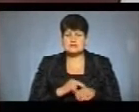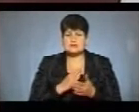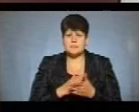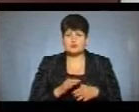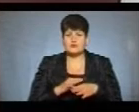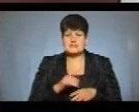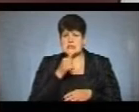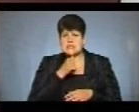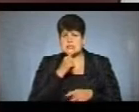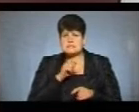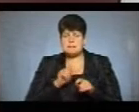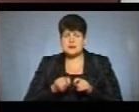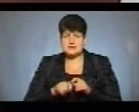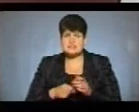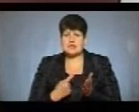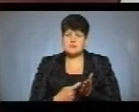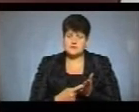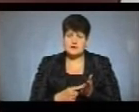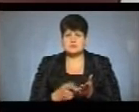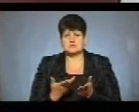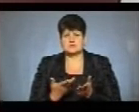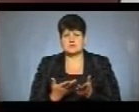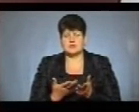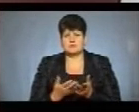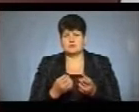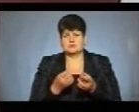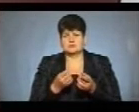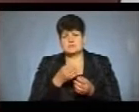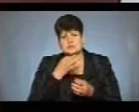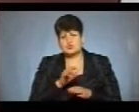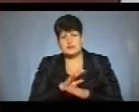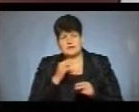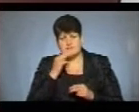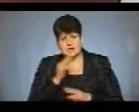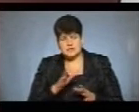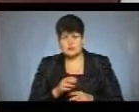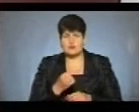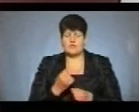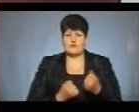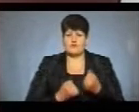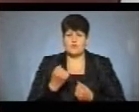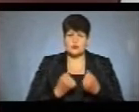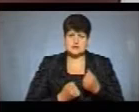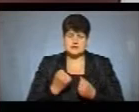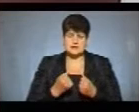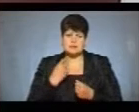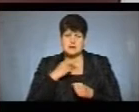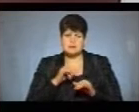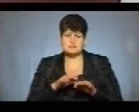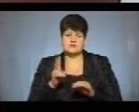провести експертизу, яка підтвердить чи спростує провину водія. За словами Сергія Крети, поліцейські відкрили кримінальне провадження за